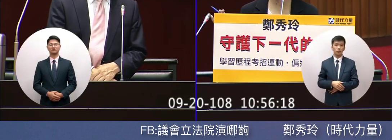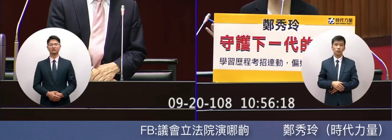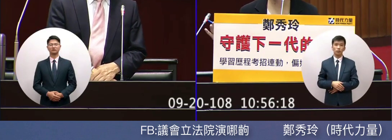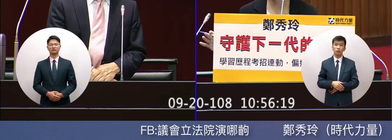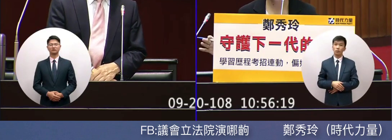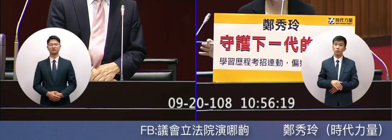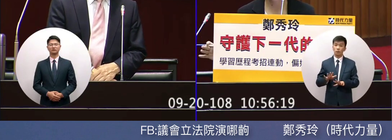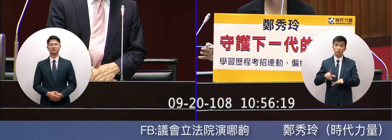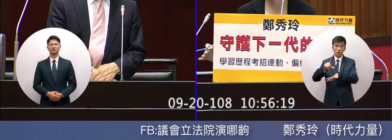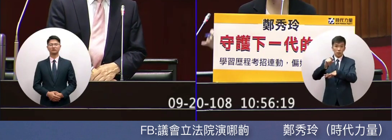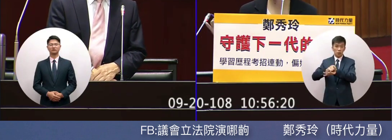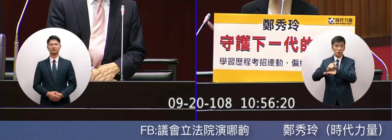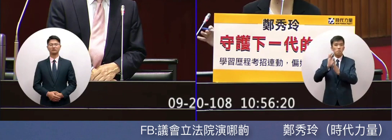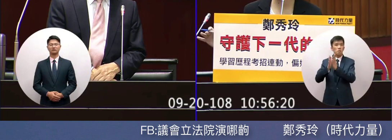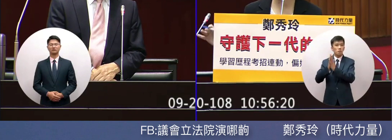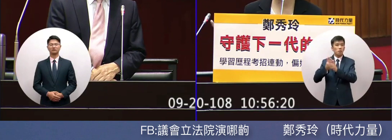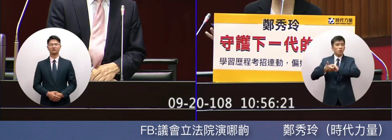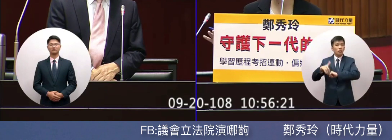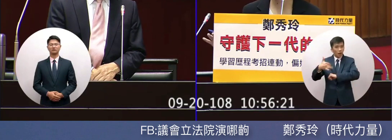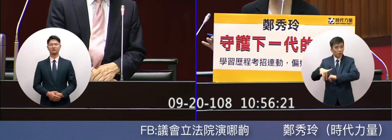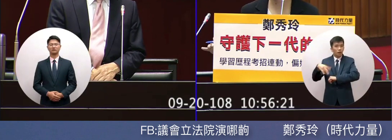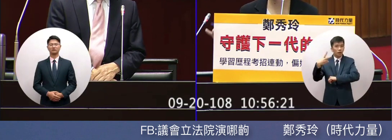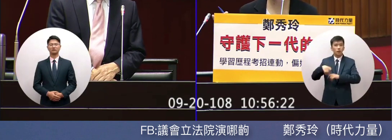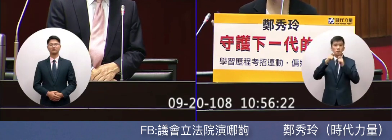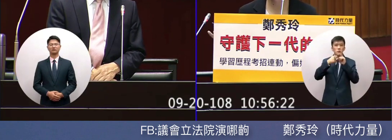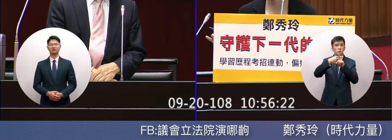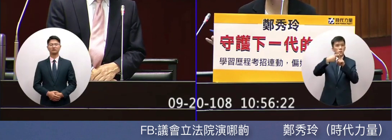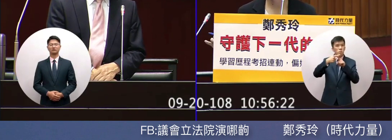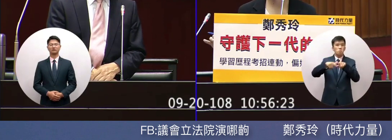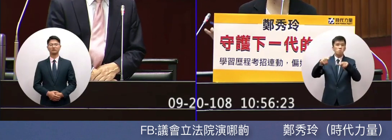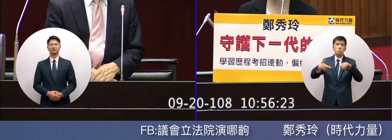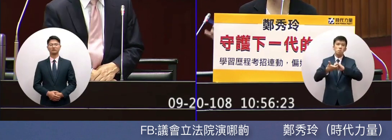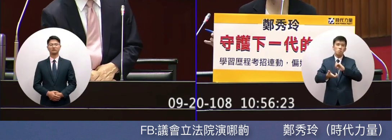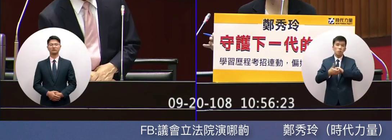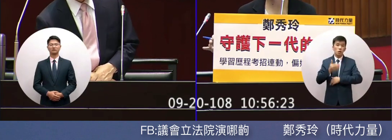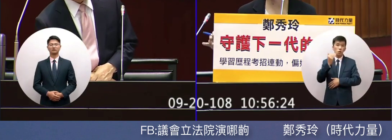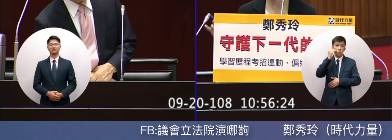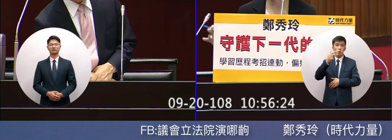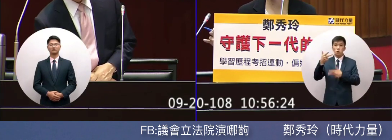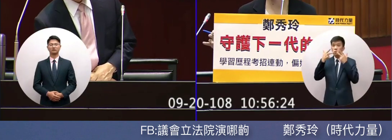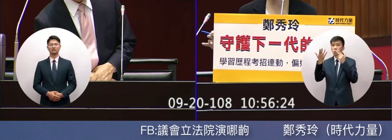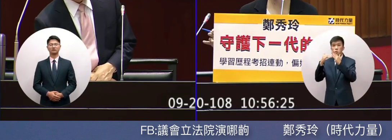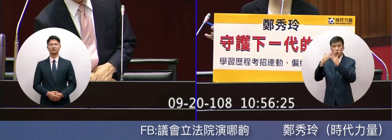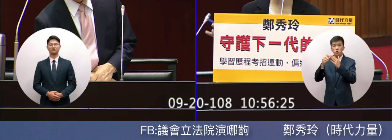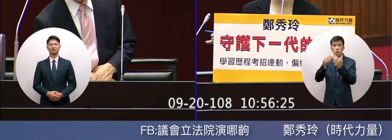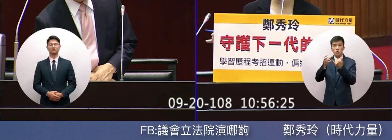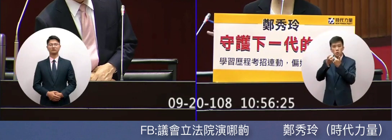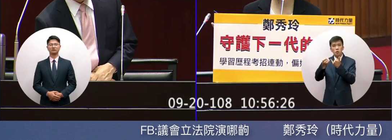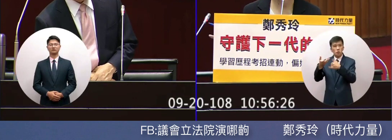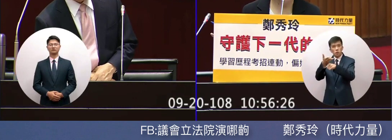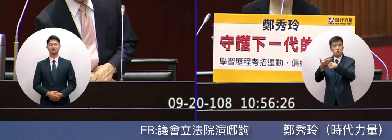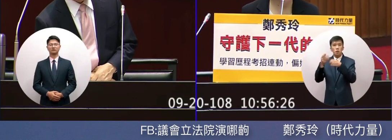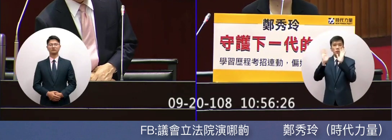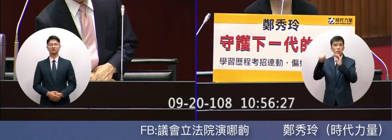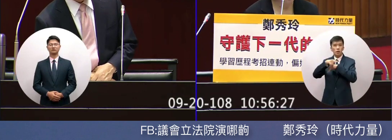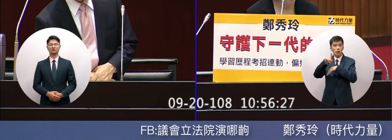为呢课程都还没开好，那课程的品质也不一尤其对偏乡对原住民对离岛的这个小孩真的